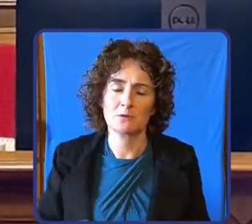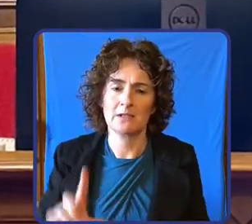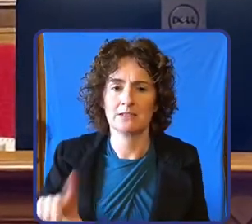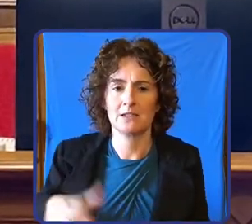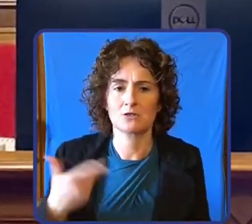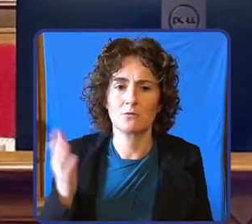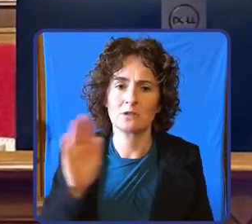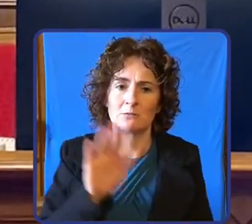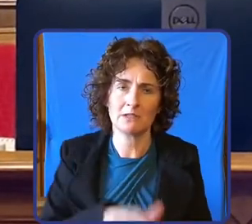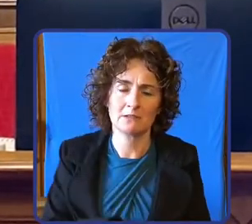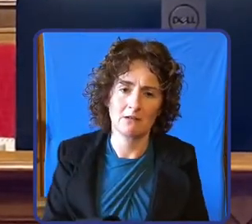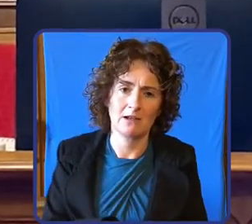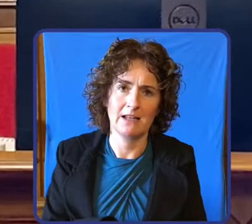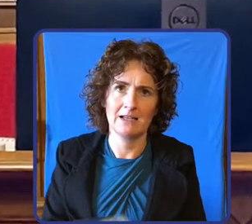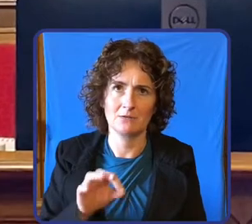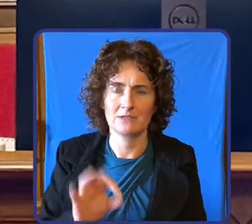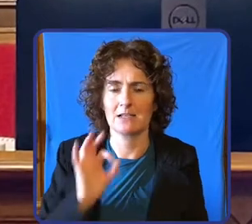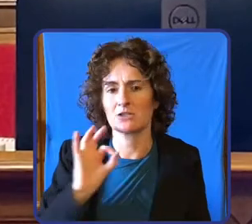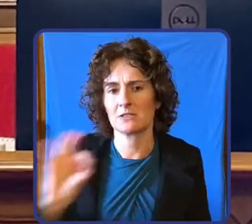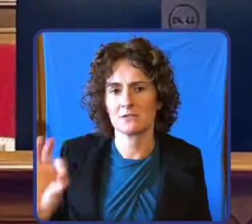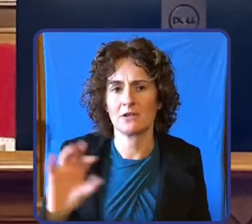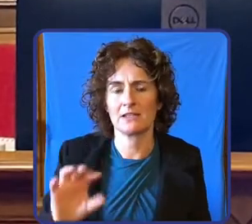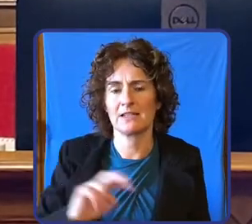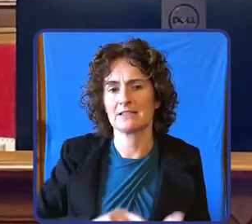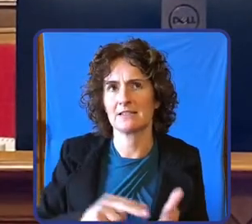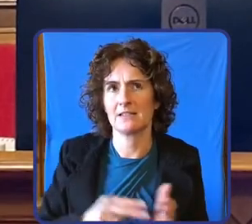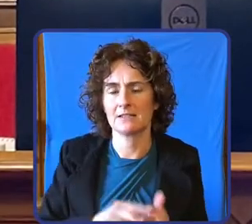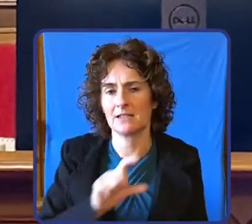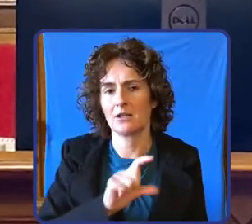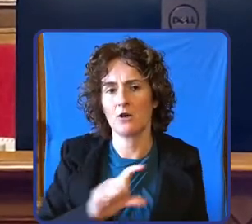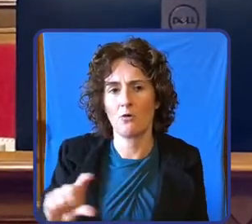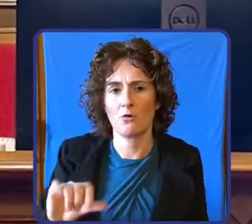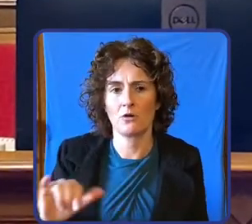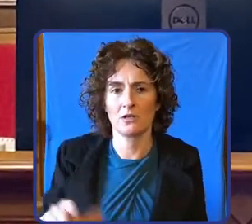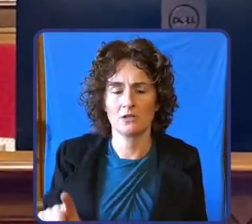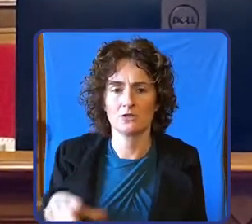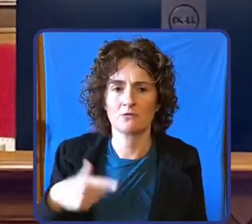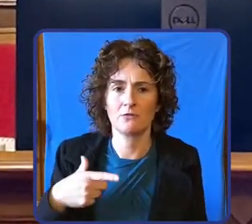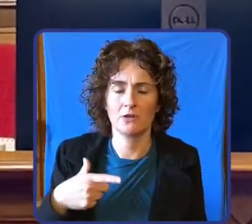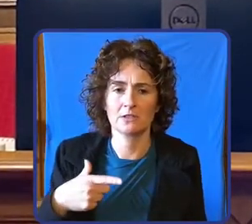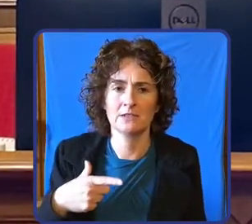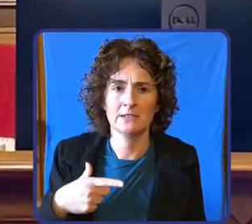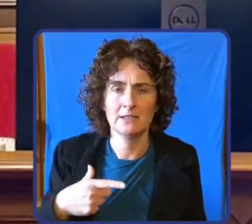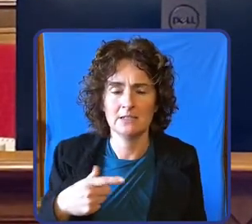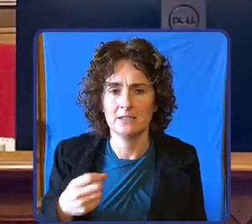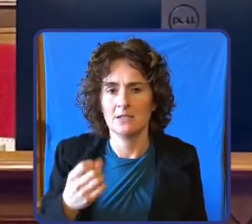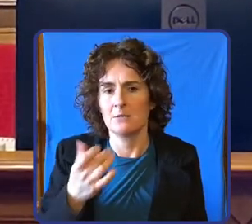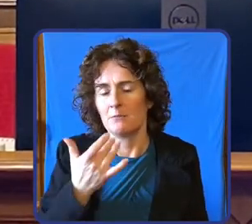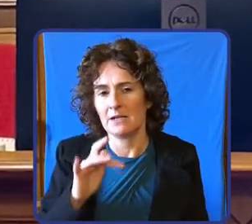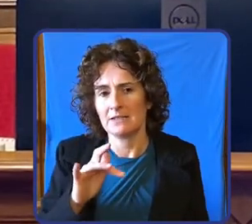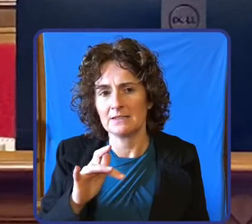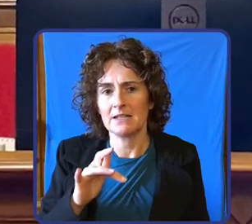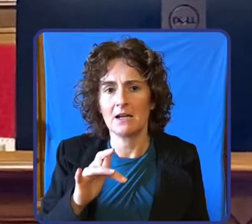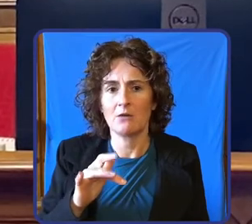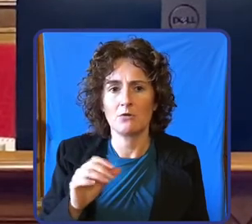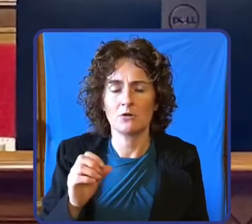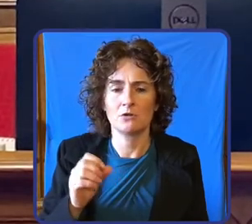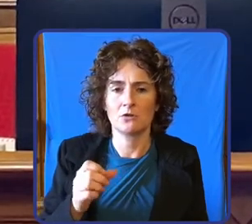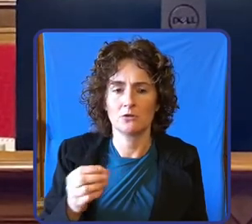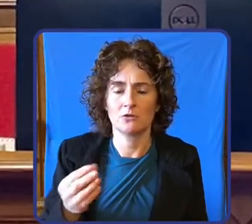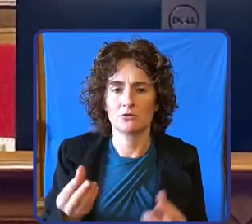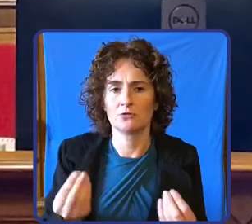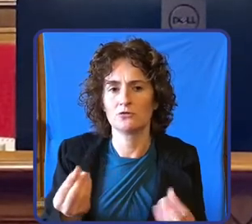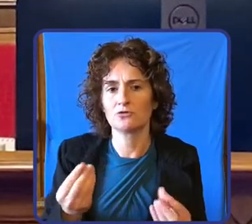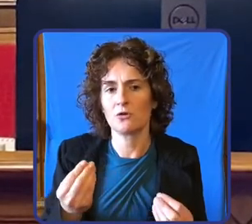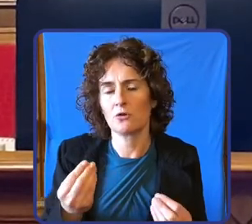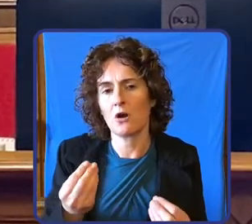sajnos tudjuk, hogy egy technikai oka is van, nevezetesen, hogy nagyon sokan haltak meg Covid-ban, akik máskülönben is meghaltak volna, de